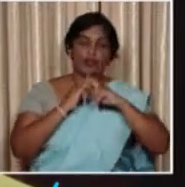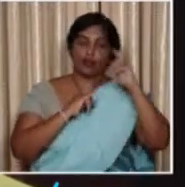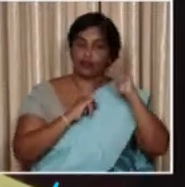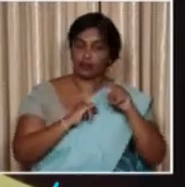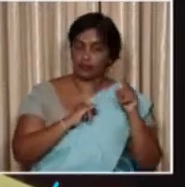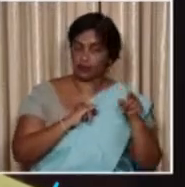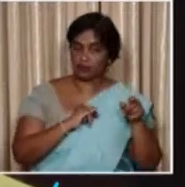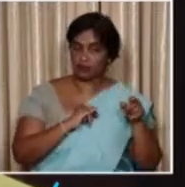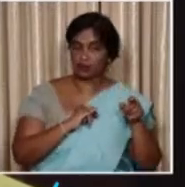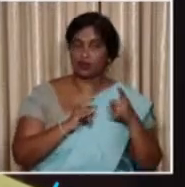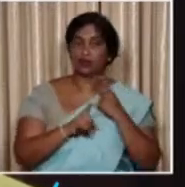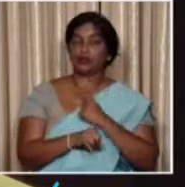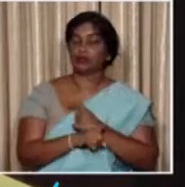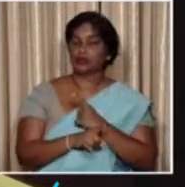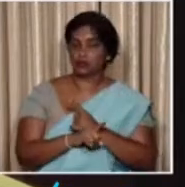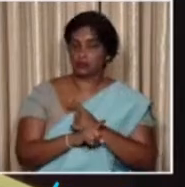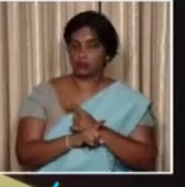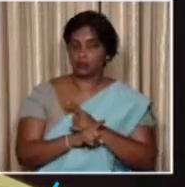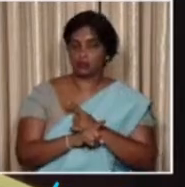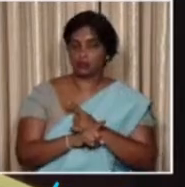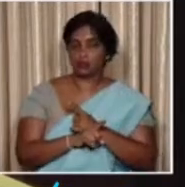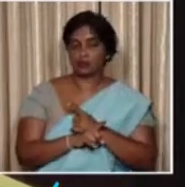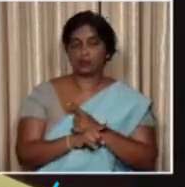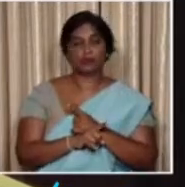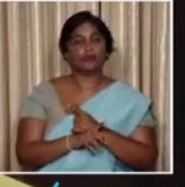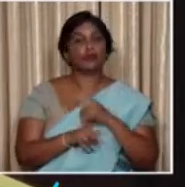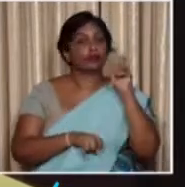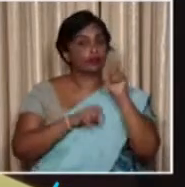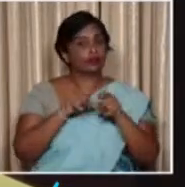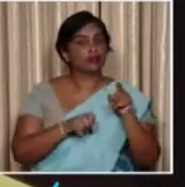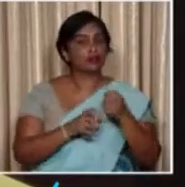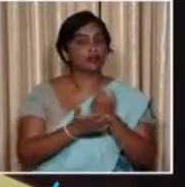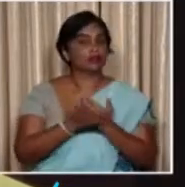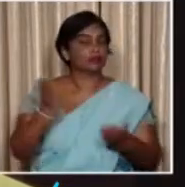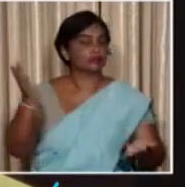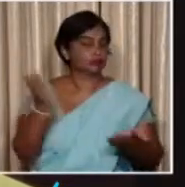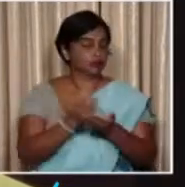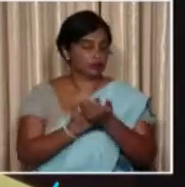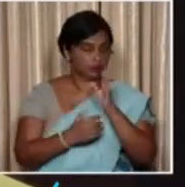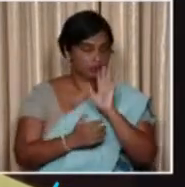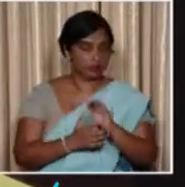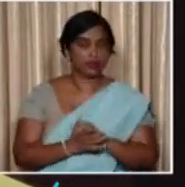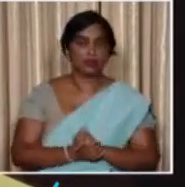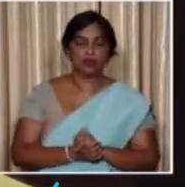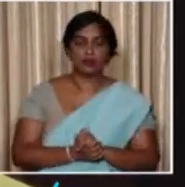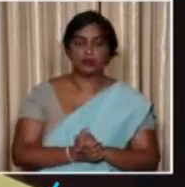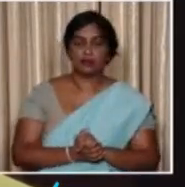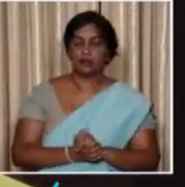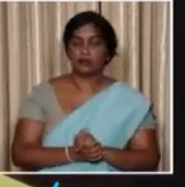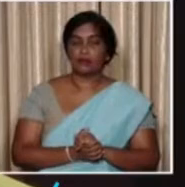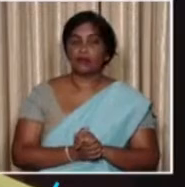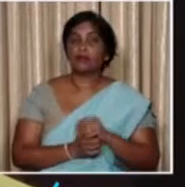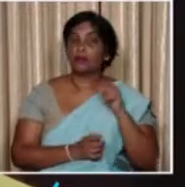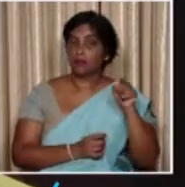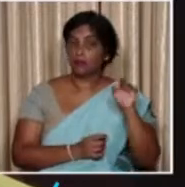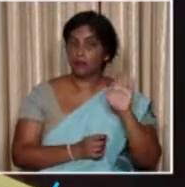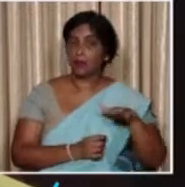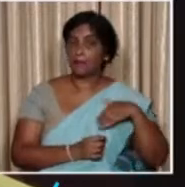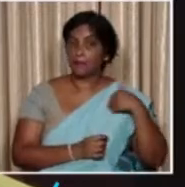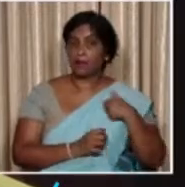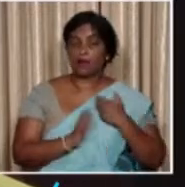විශ්වවිද්‍යාලයේ ආචාර්යවරුන්, එතුමන්ලා තමයි පෙත් සම්කාරෙන් හැටියට ඉදිරිපත් වුණේ. ඒ අයගේ